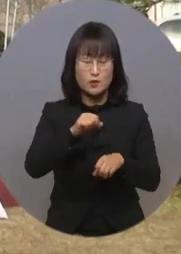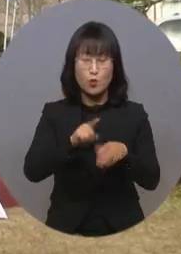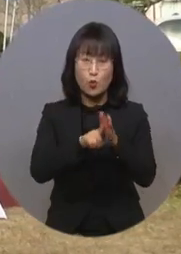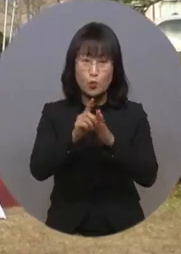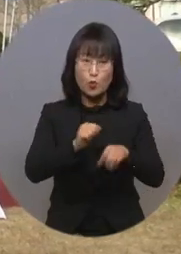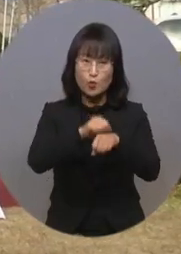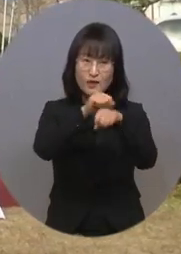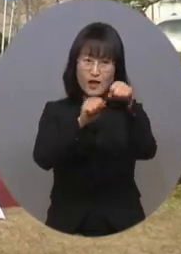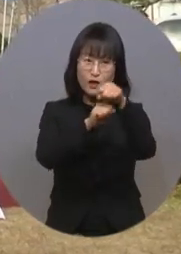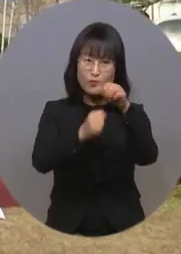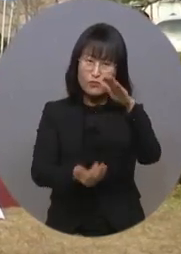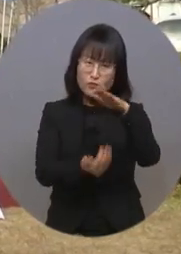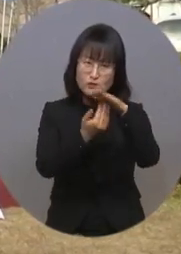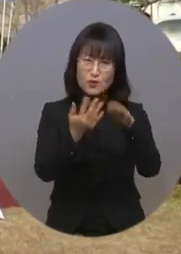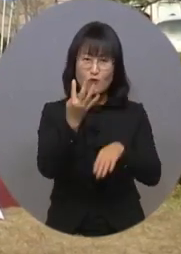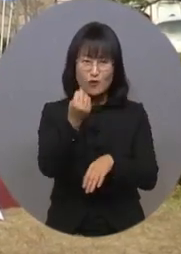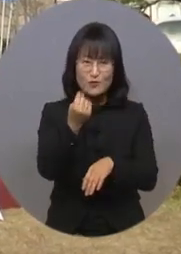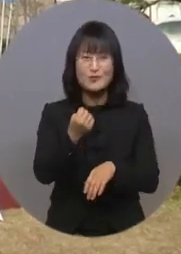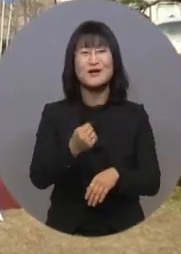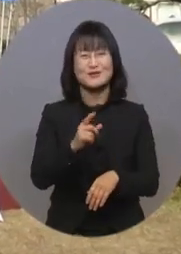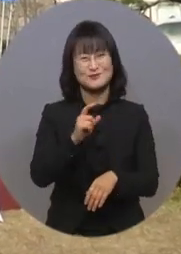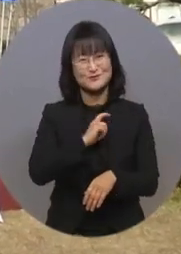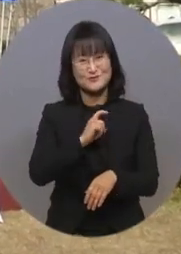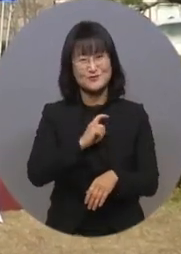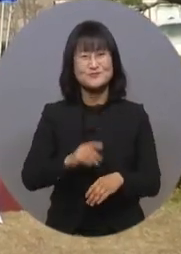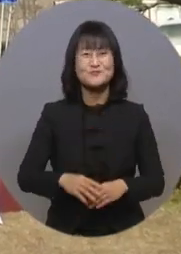주목됩니다 복지tv 뉴스 정우현입니다